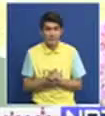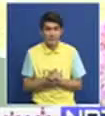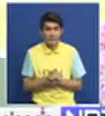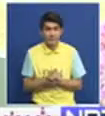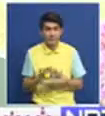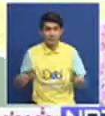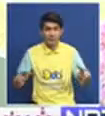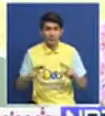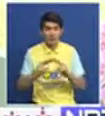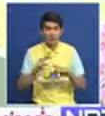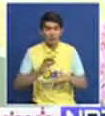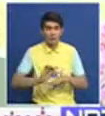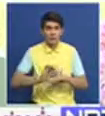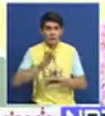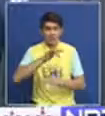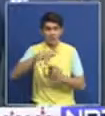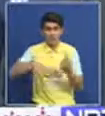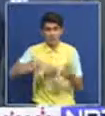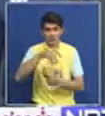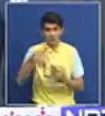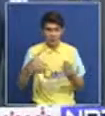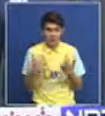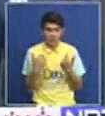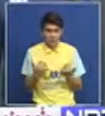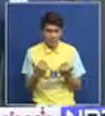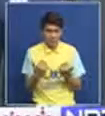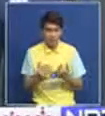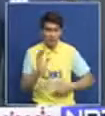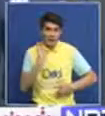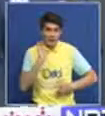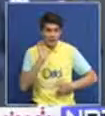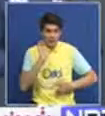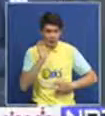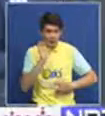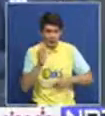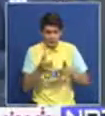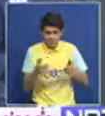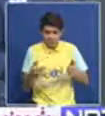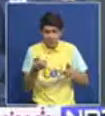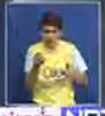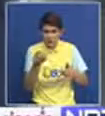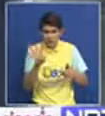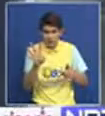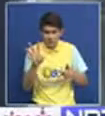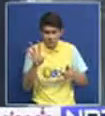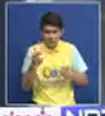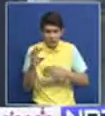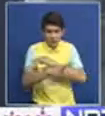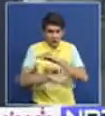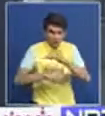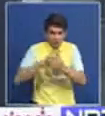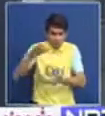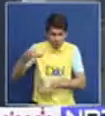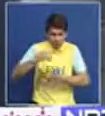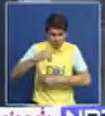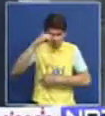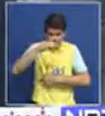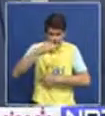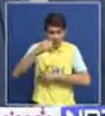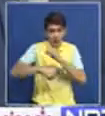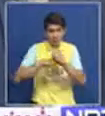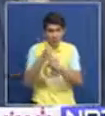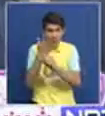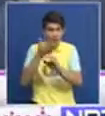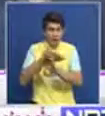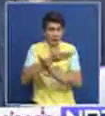ากระทรวงทรัพยากรธรรมชาติและสิ่งแวดล้อมส่งมอบลิงอุรังอุตัง14ตัวที่ถูกลักลอบนำเข้ามาในประเทศไทยเมื่อ5ปี